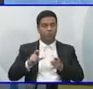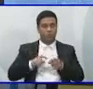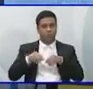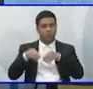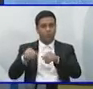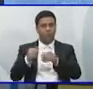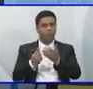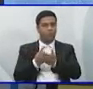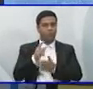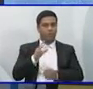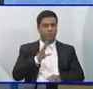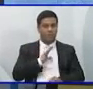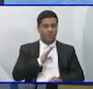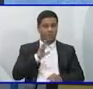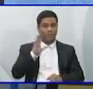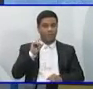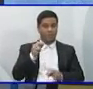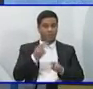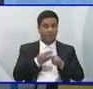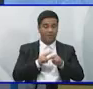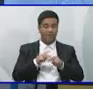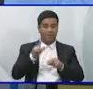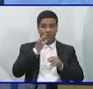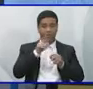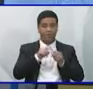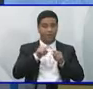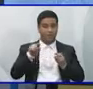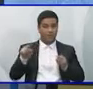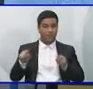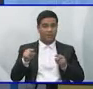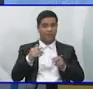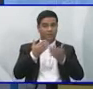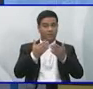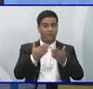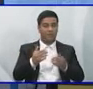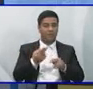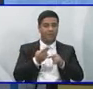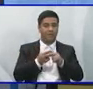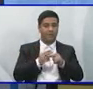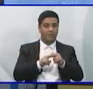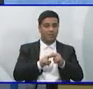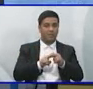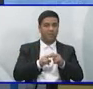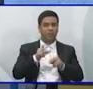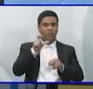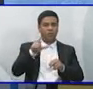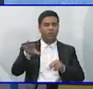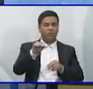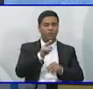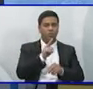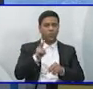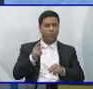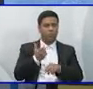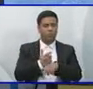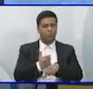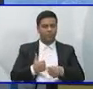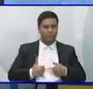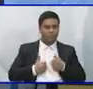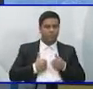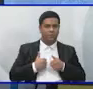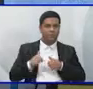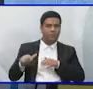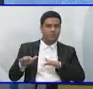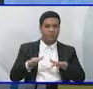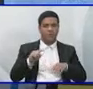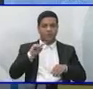vohalari hisoblanadi. Va aynan o'sha davrlarda biz Qoraqalpoqlarning qanchalik etnik